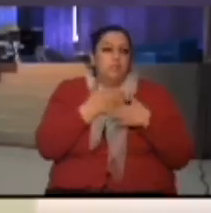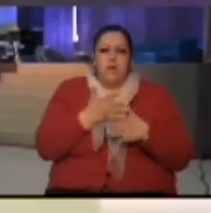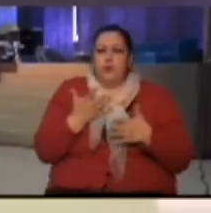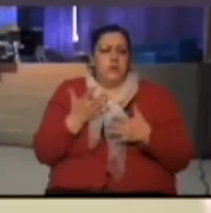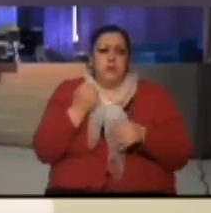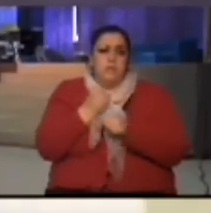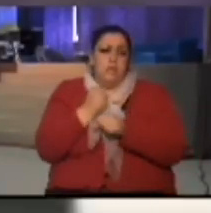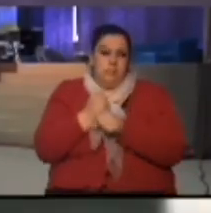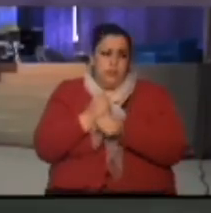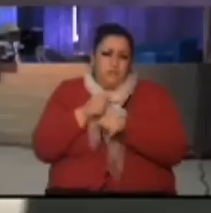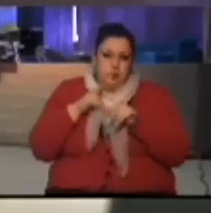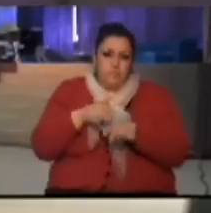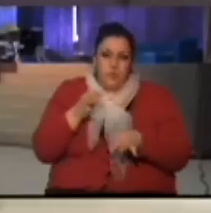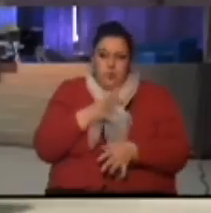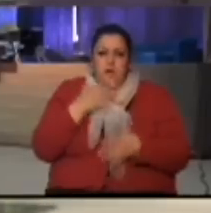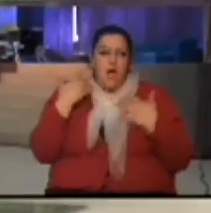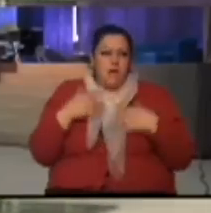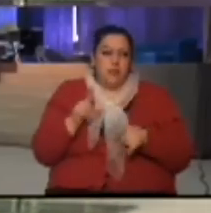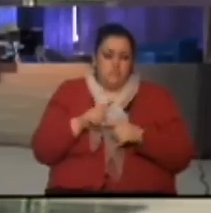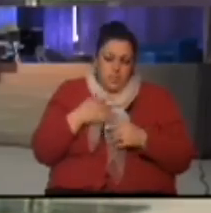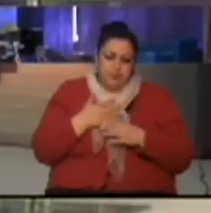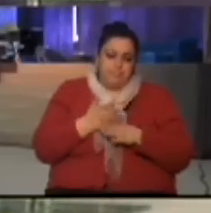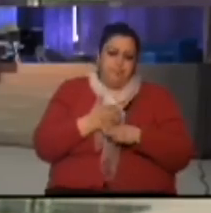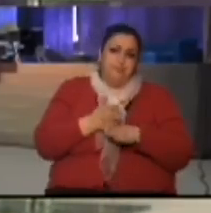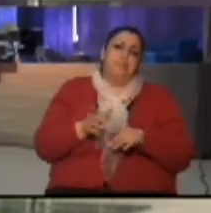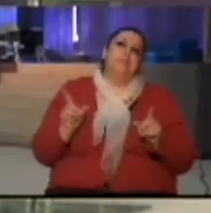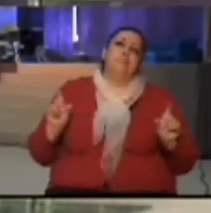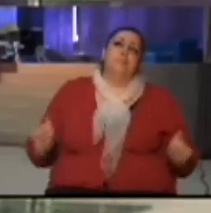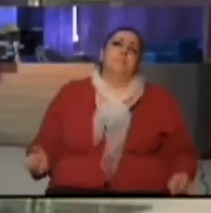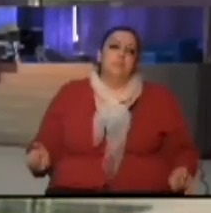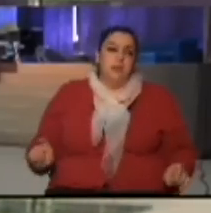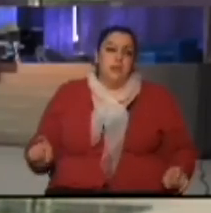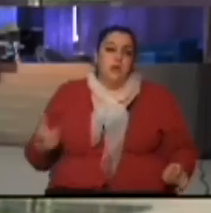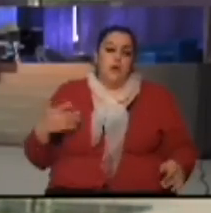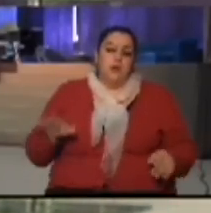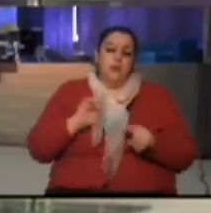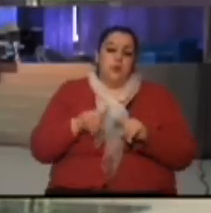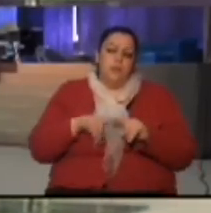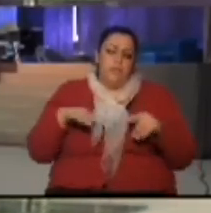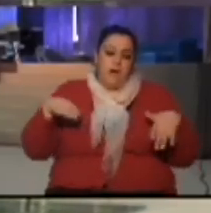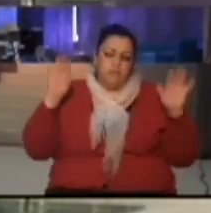հիասթափվում, ու միջև մեջքի վրա են ընկնում ու արդեն ուզում են հանձնվեն։